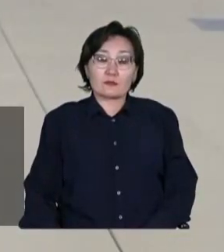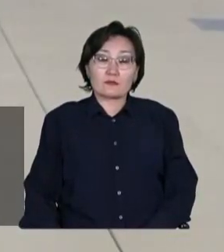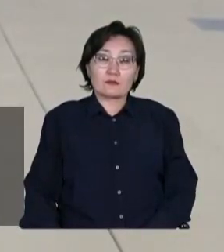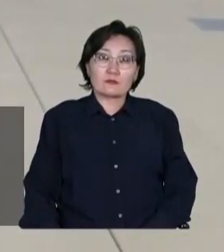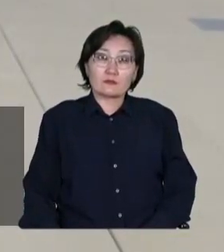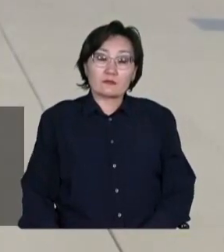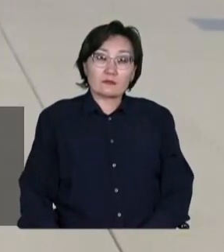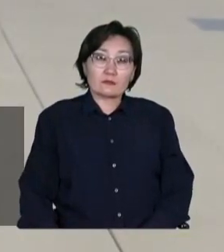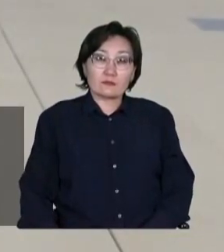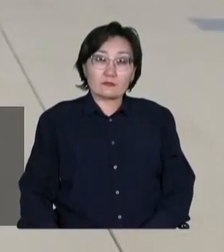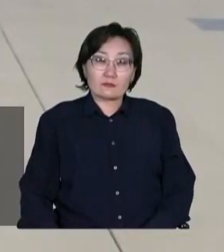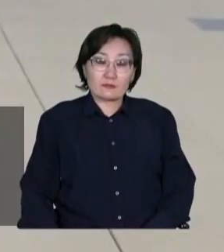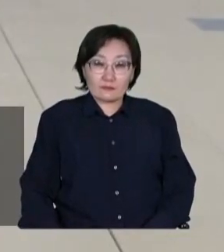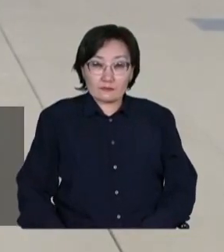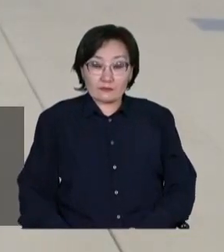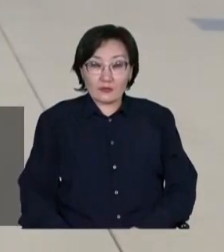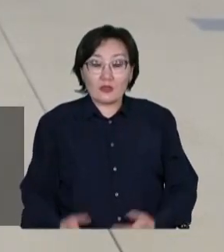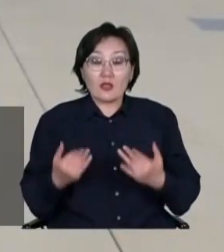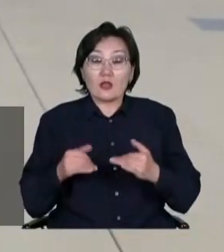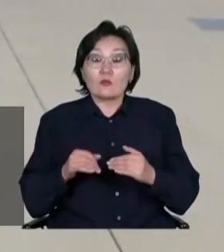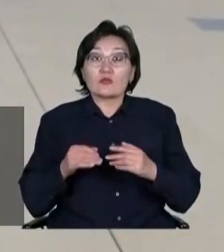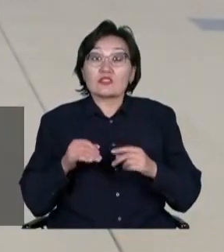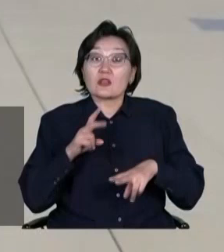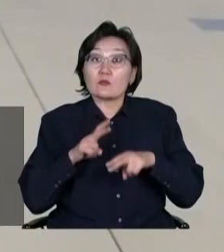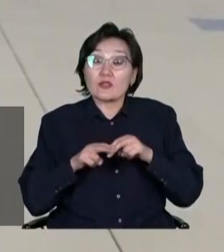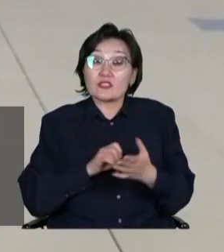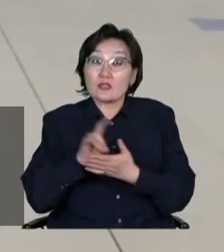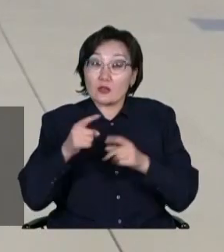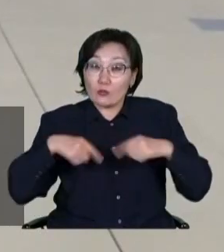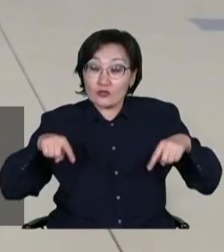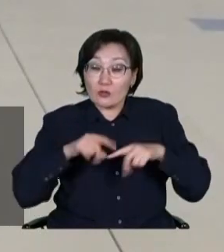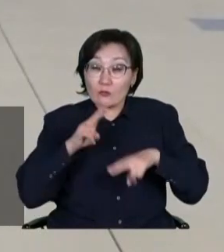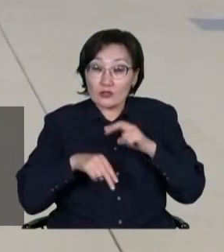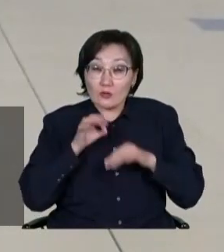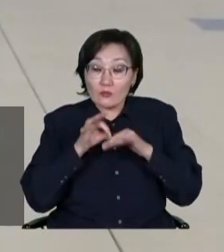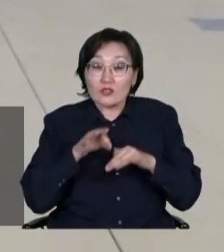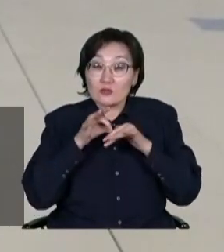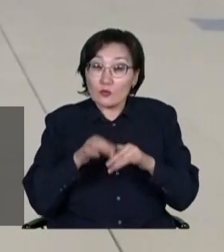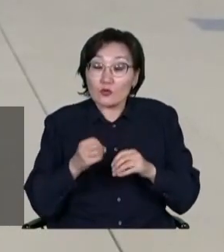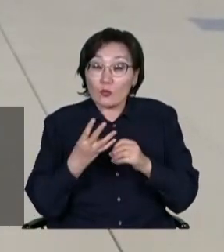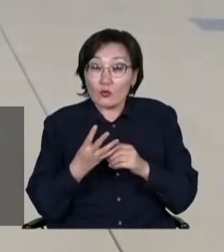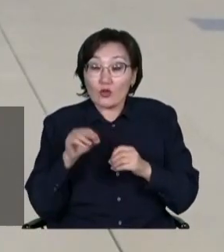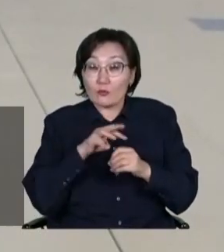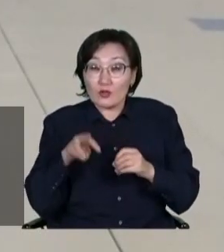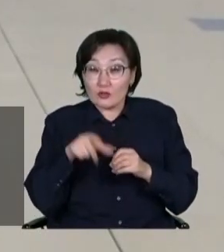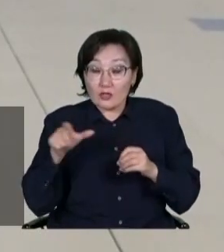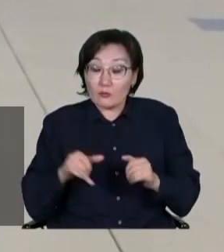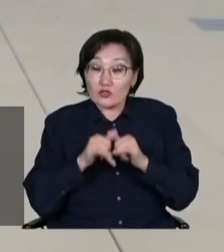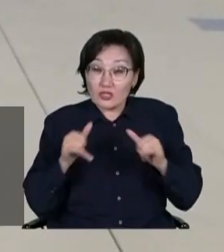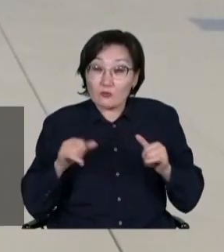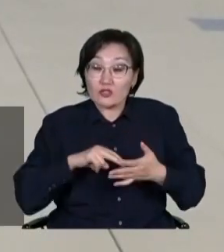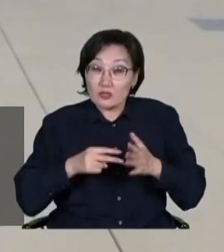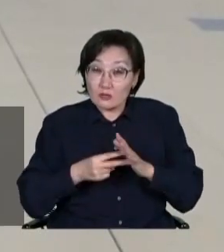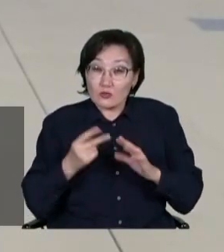Завершением строительства этого терминала мы ожидаем, что... Терминалдың құрылысы біткенде әуежайдың өткізу қабілеті 14 миллион жолаушыға дейін артады деп